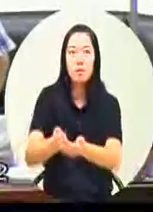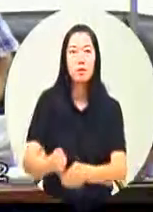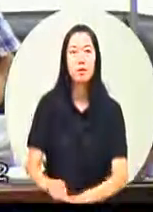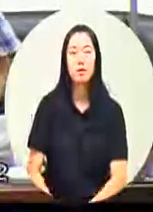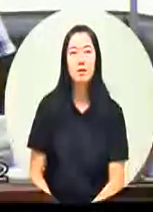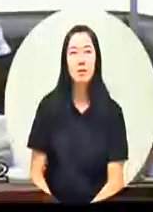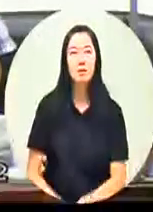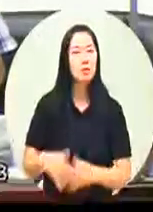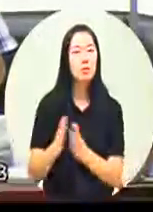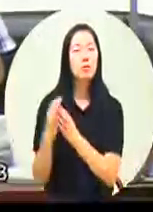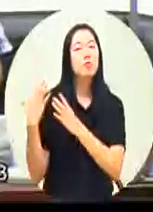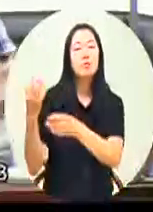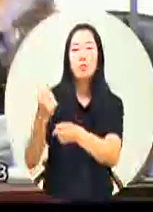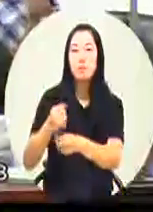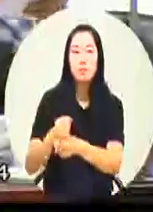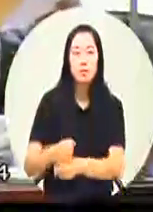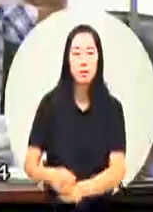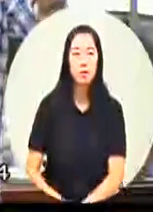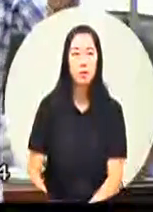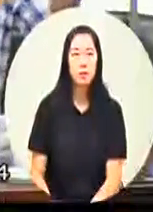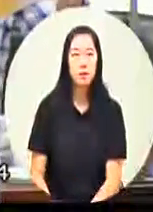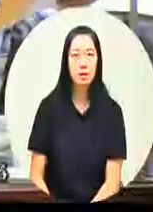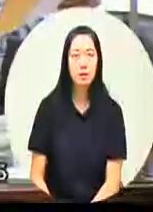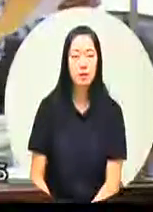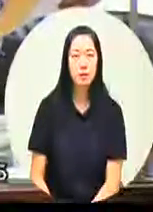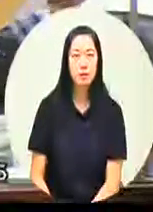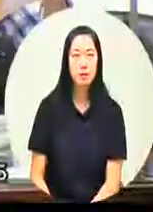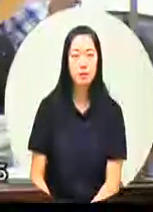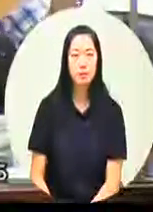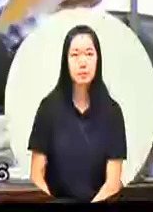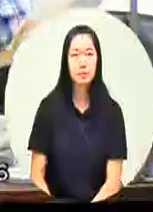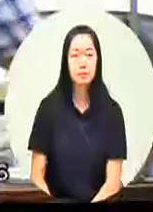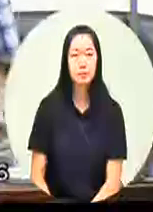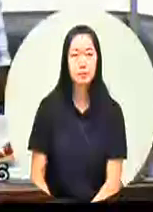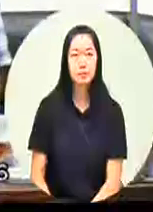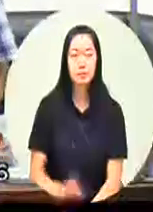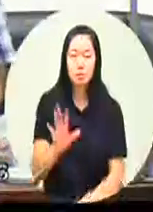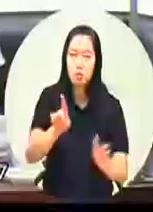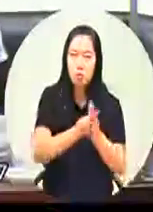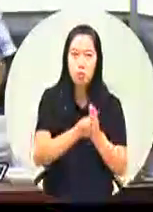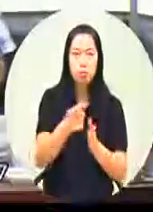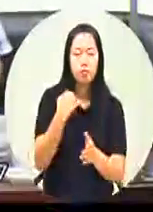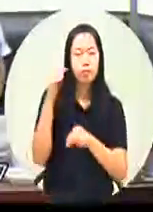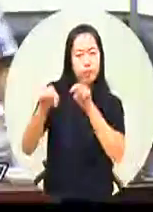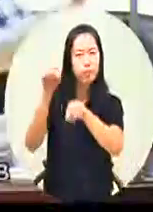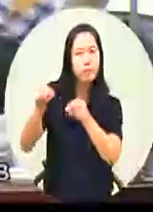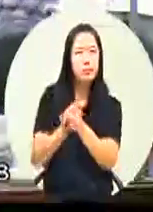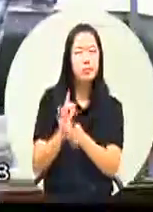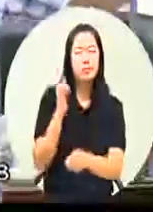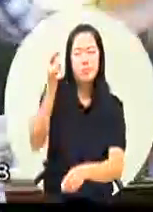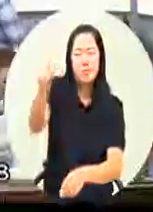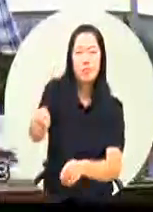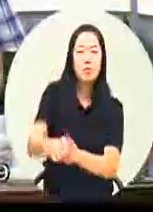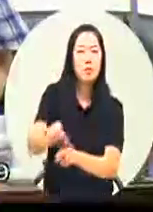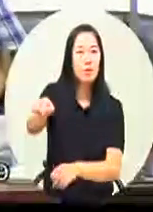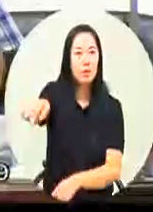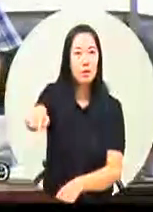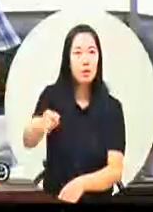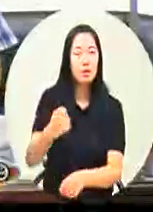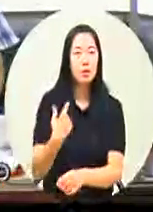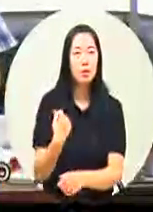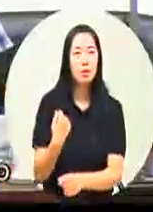的都是委托变成民营，所以我真麻烦。我就讲局长，有时候不要欺负我们比较偏远的，哇，那地带是偏北